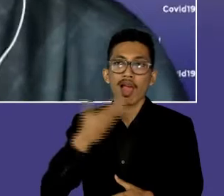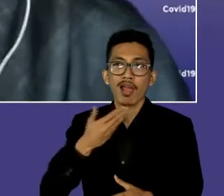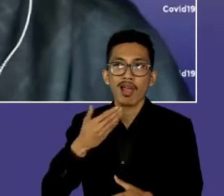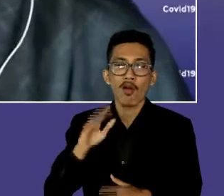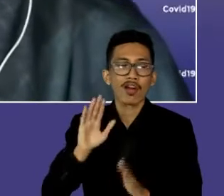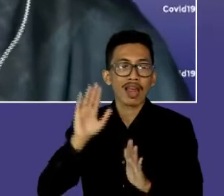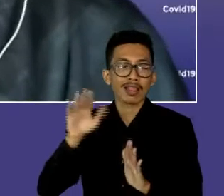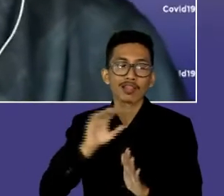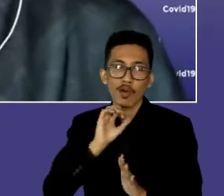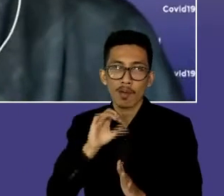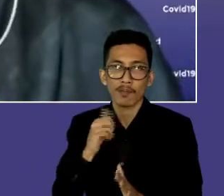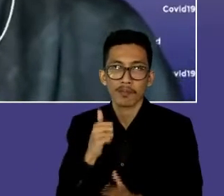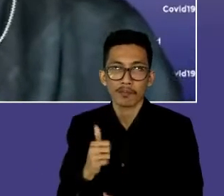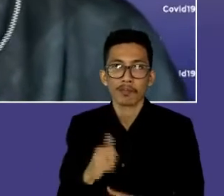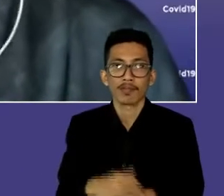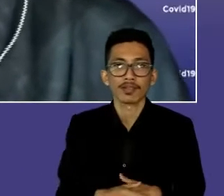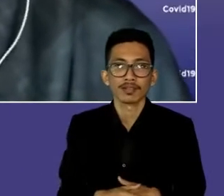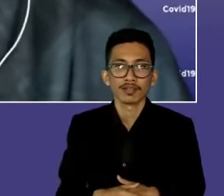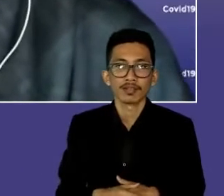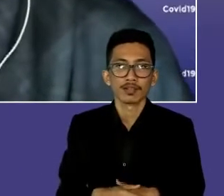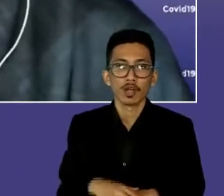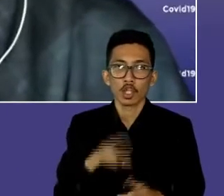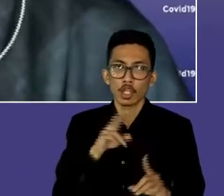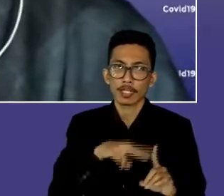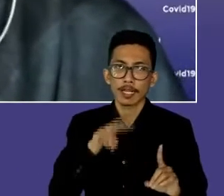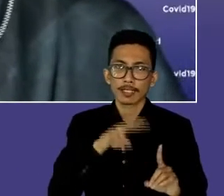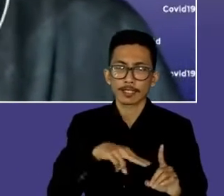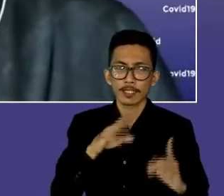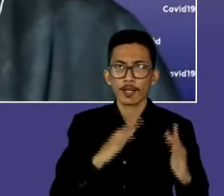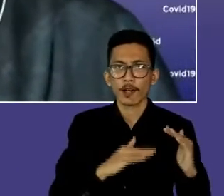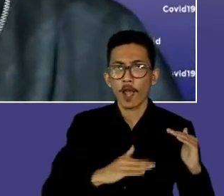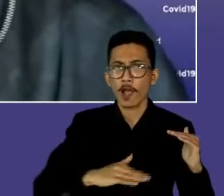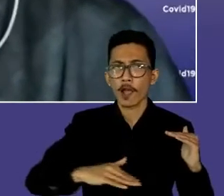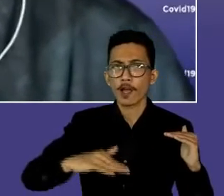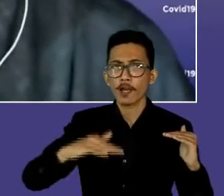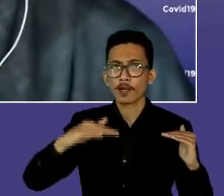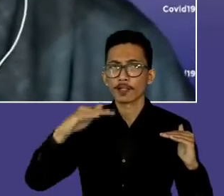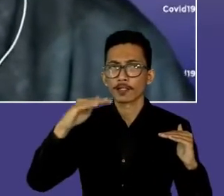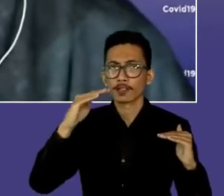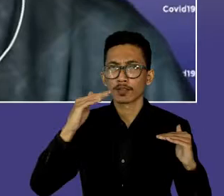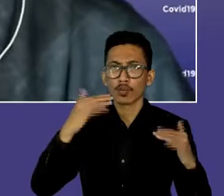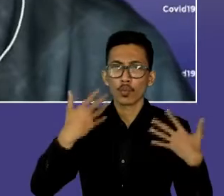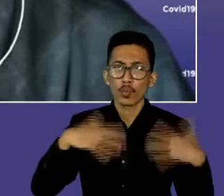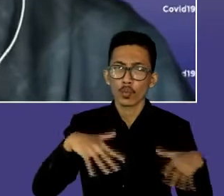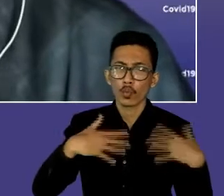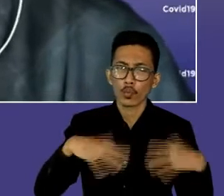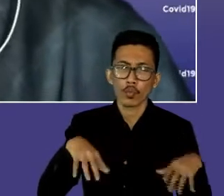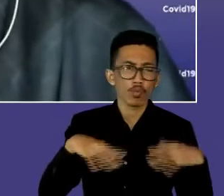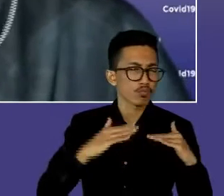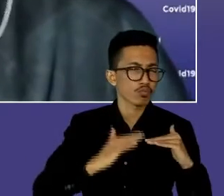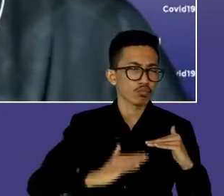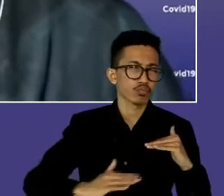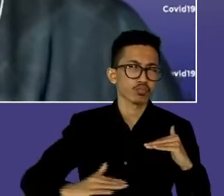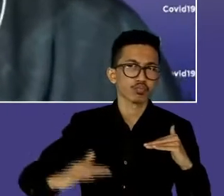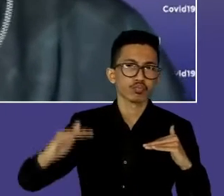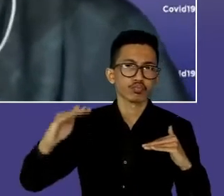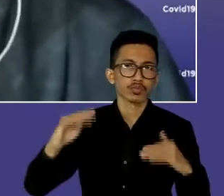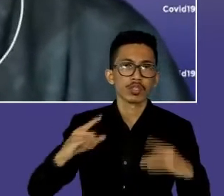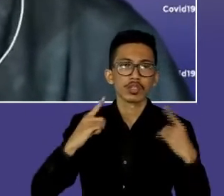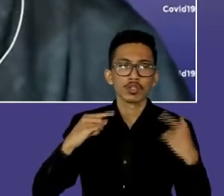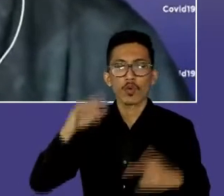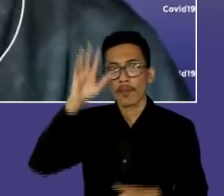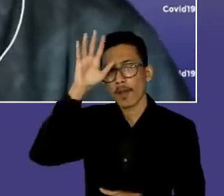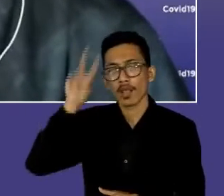Christine ya. Tapi ini udah ada cerita di sini nih, ada kontak tracing di sini yang naik sampai berkali-kali lipat ternyata ya di luar Jawa